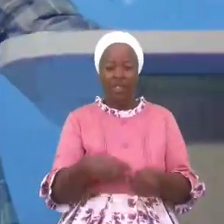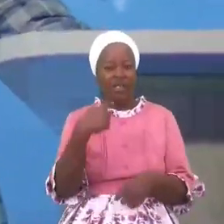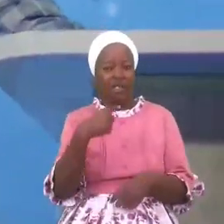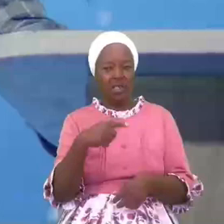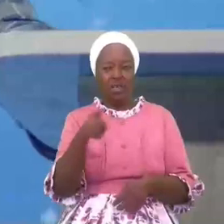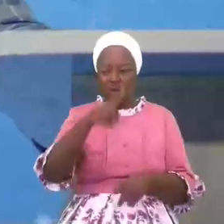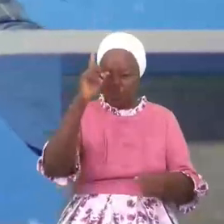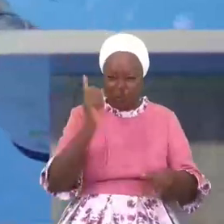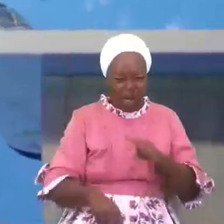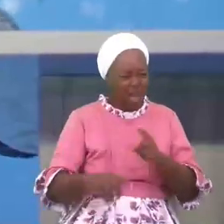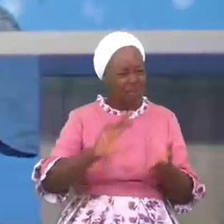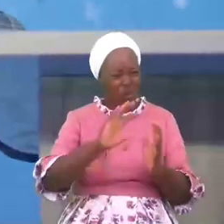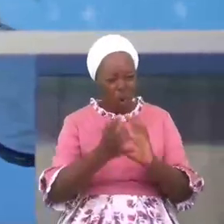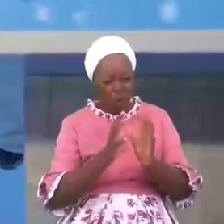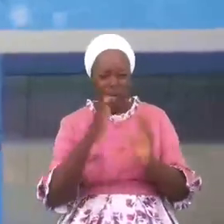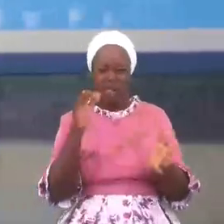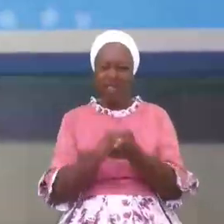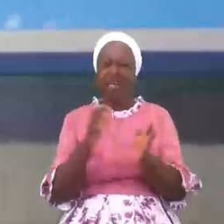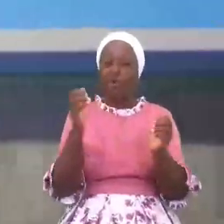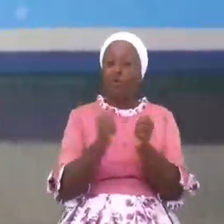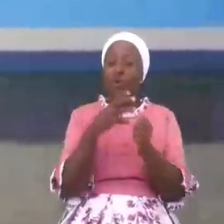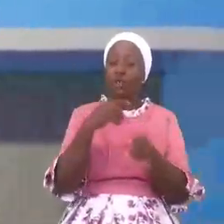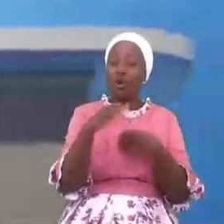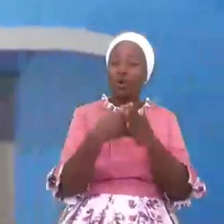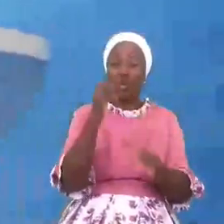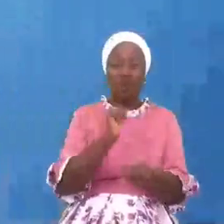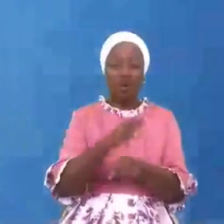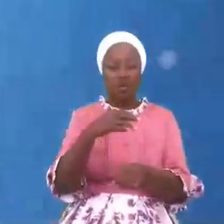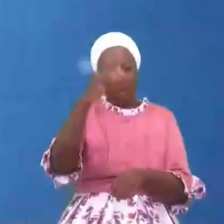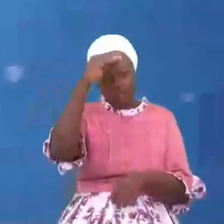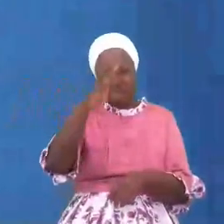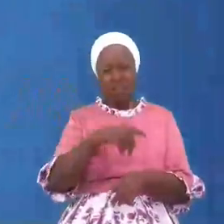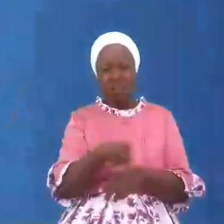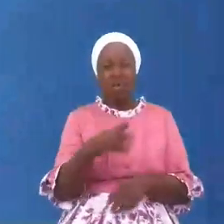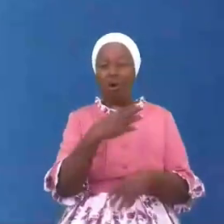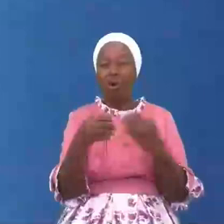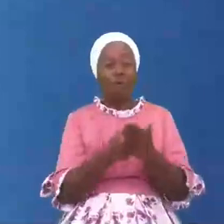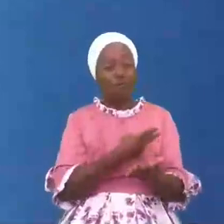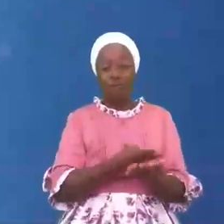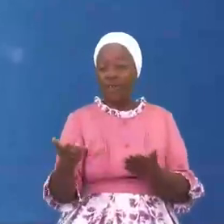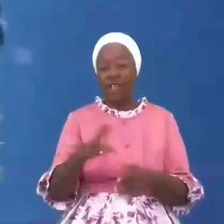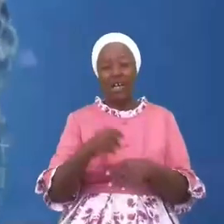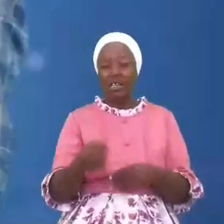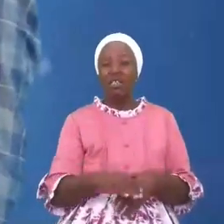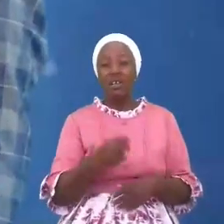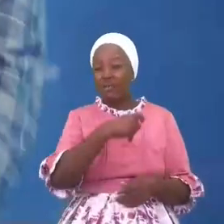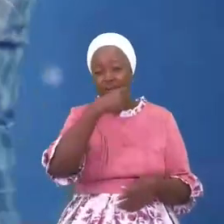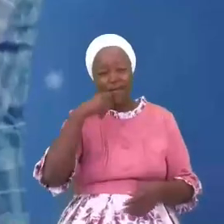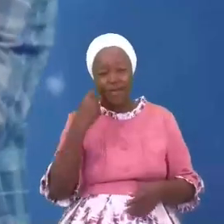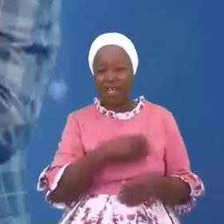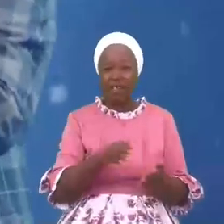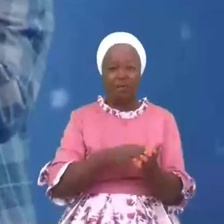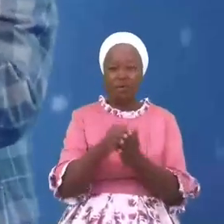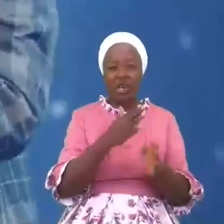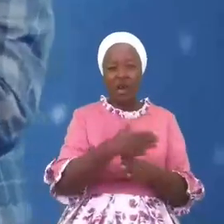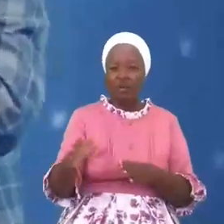il dit, vous ne pouvez pas comparer cela avec toutes les œuvres des hommes. Elles se dessèchent, elles se déchèchent et